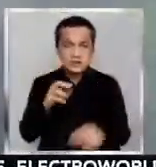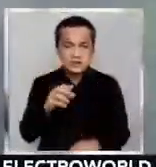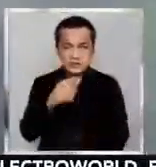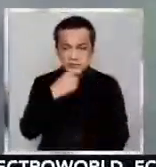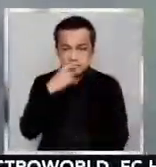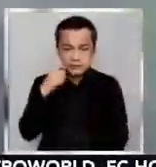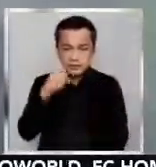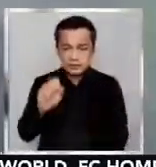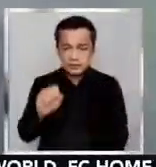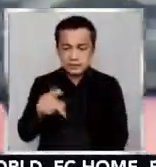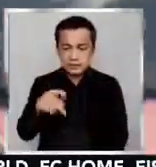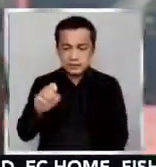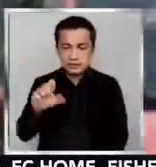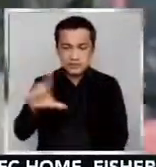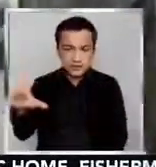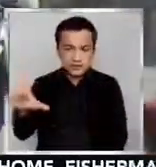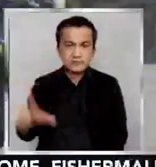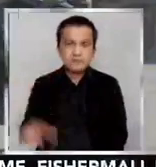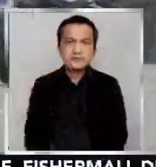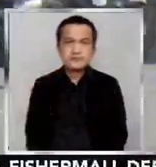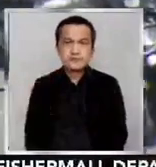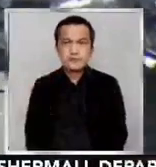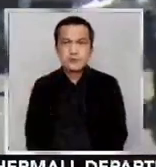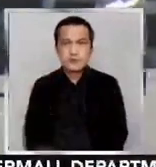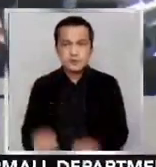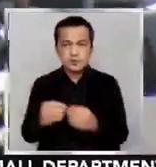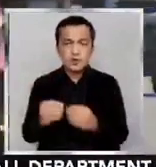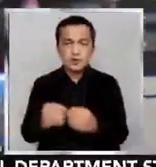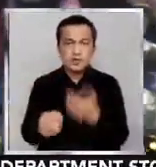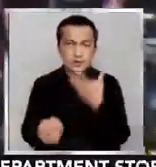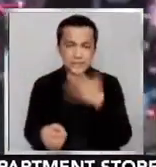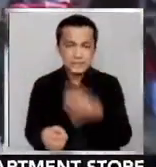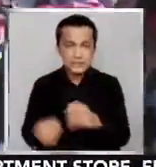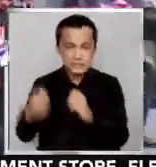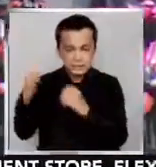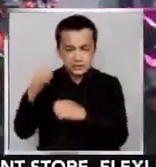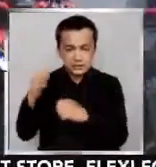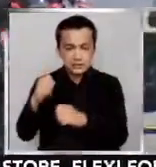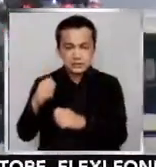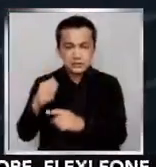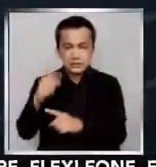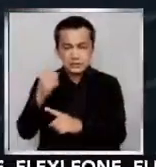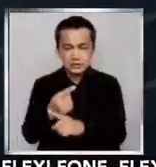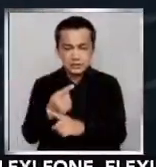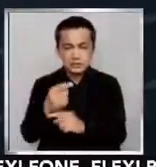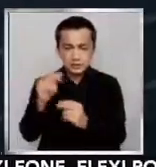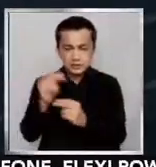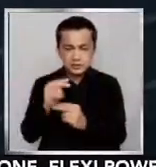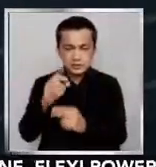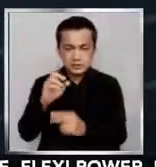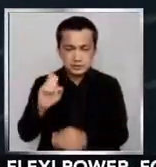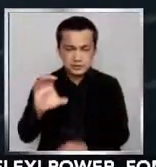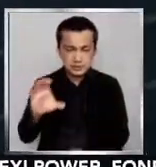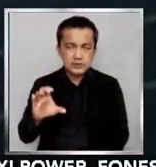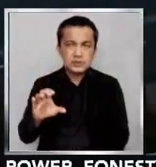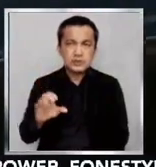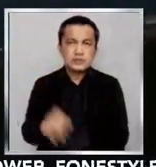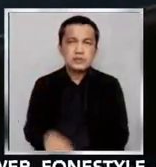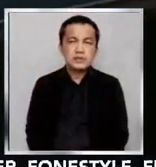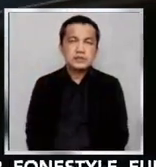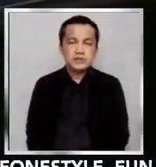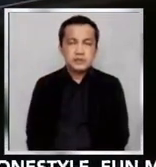mainit ang ating ina-expect during the month of November and also December dito sa Central Luzon